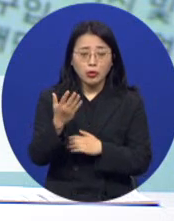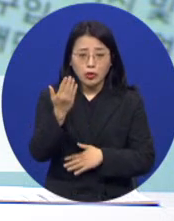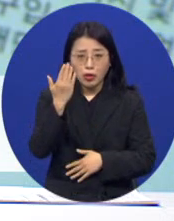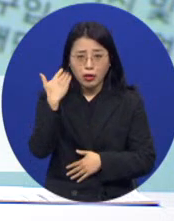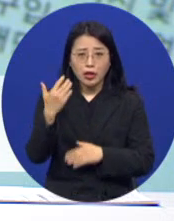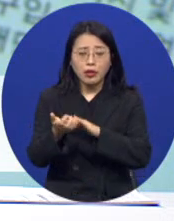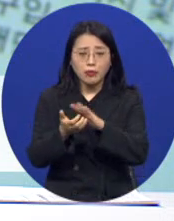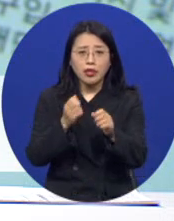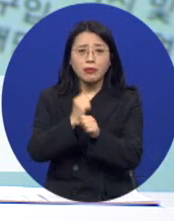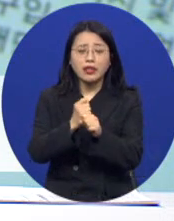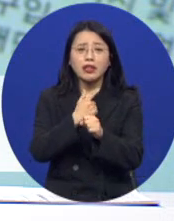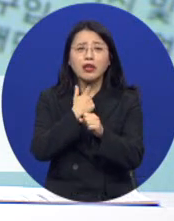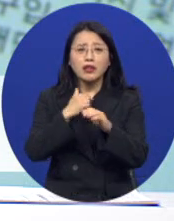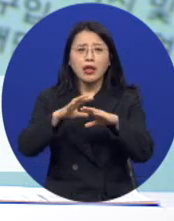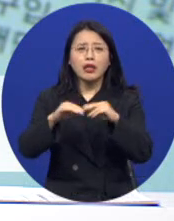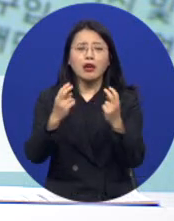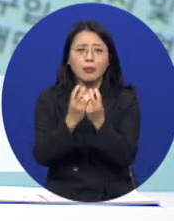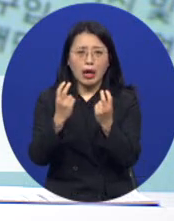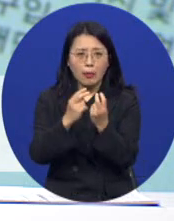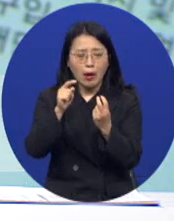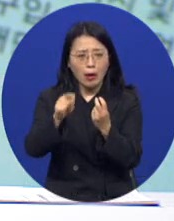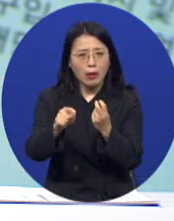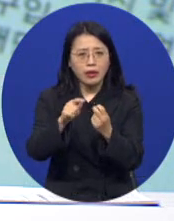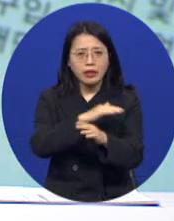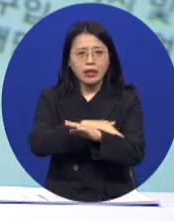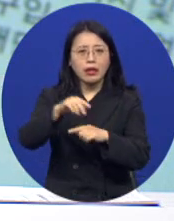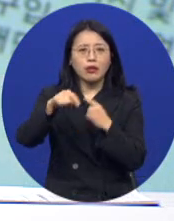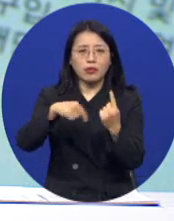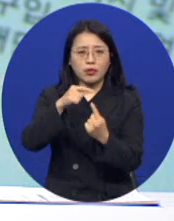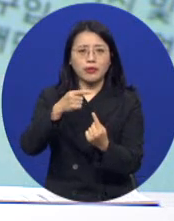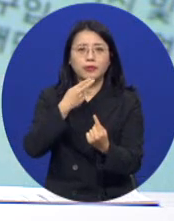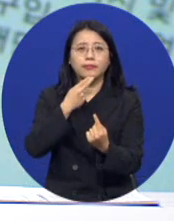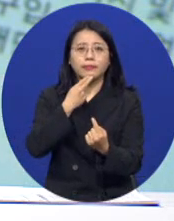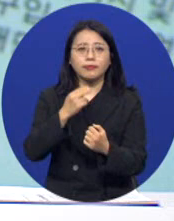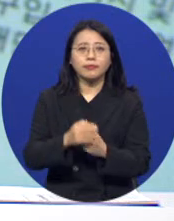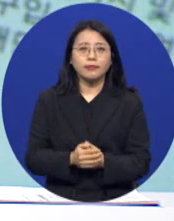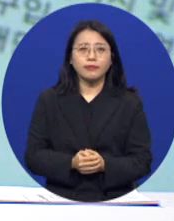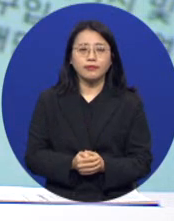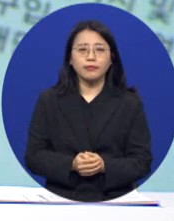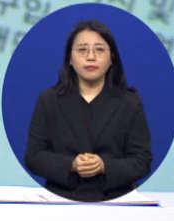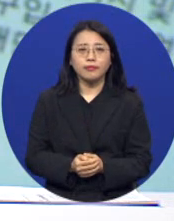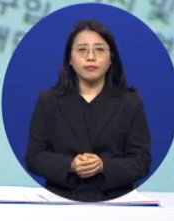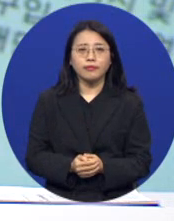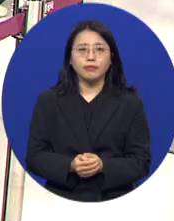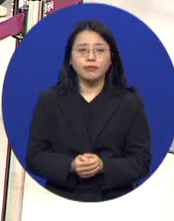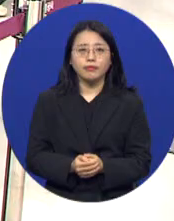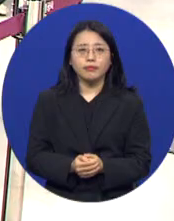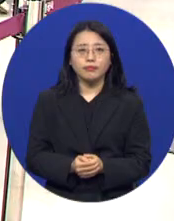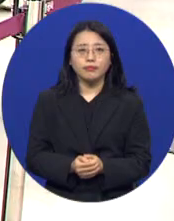매뉴얼도 제대로 가동되지 못했습니다. 김하은 기자가 보도합니다.